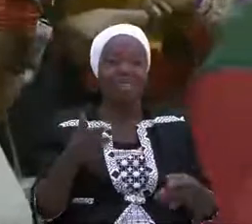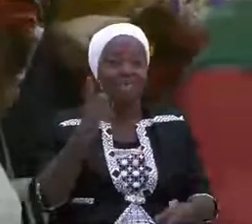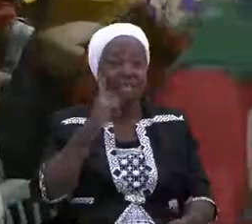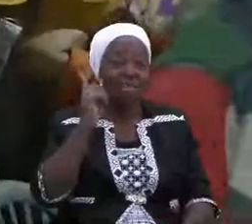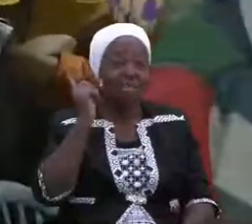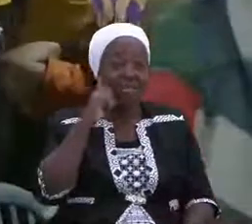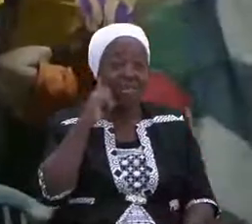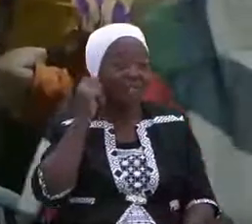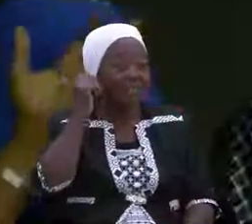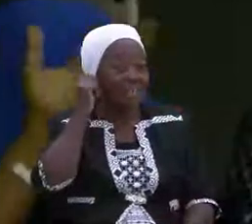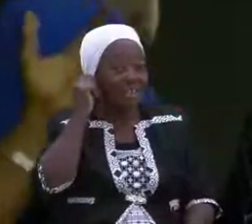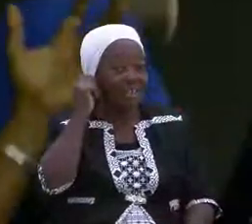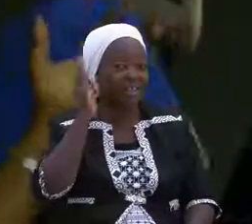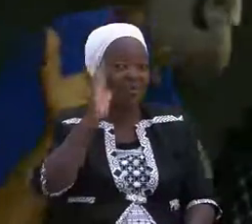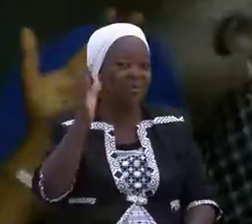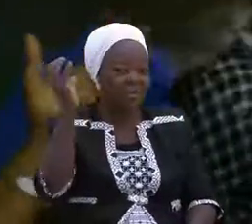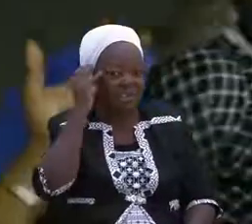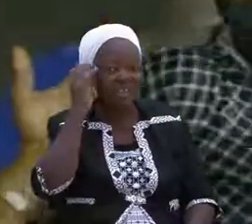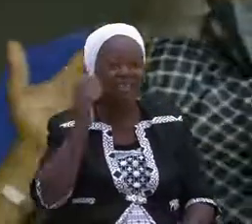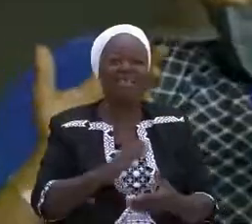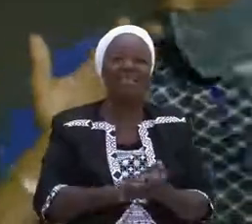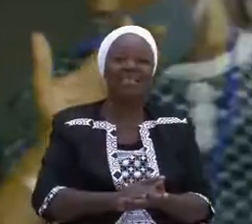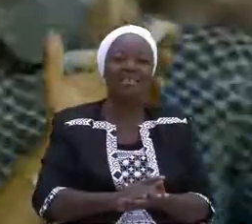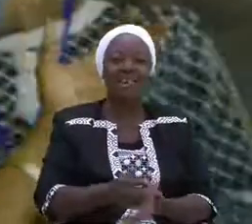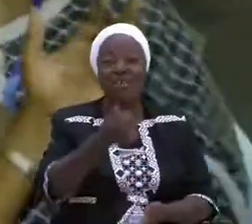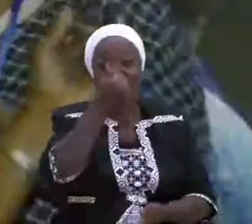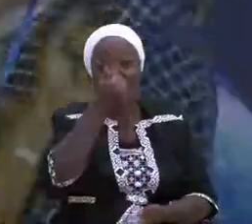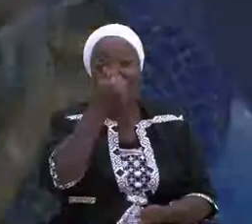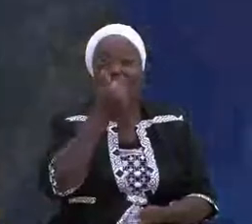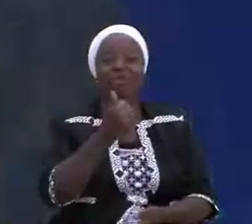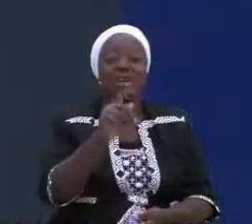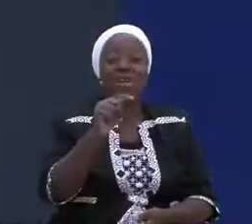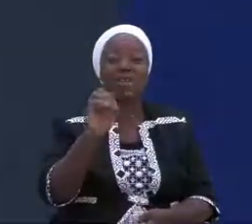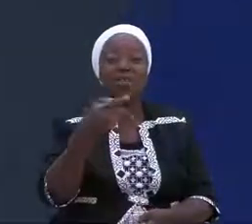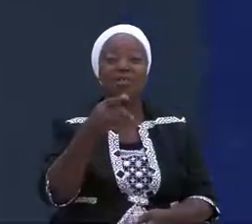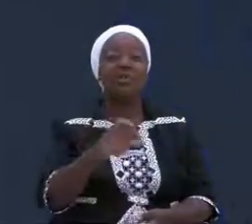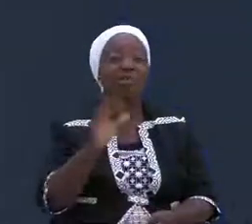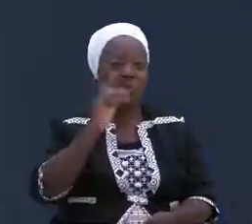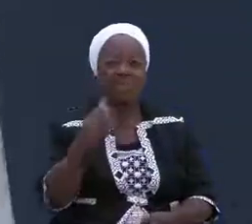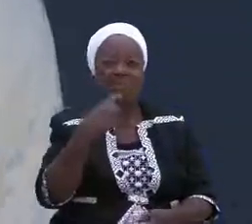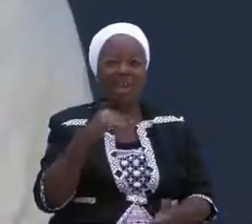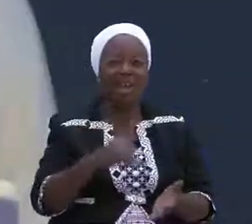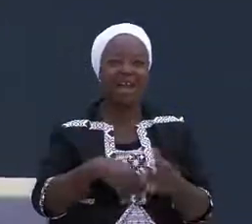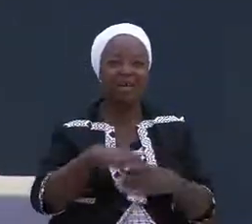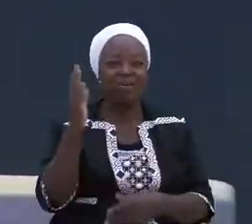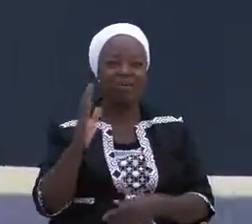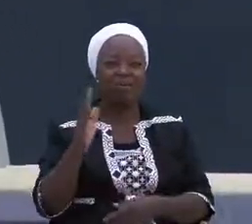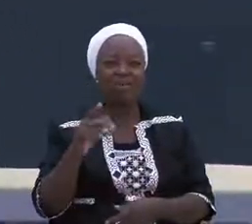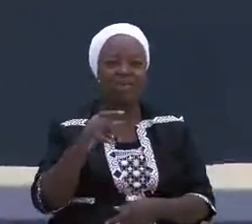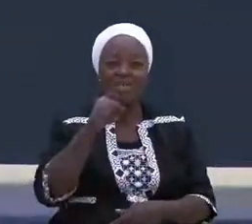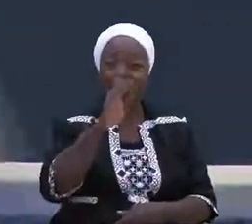Les oreilles sourdes vont entendre. Les langues muettes vont parler. Tu